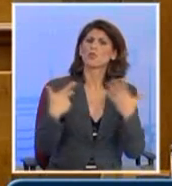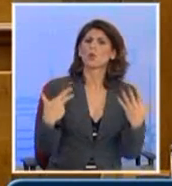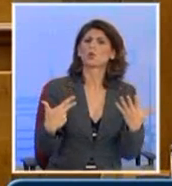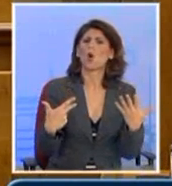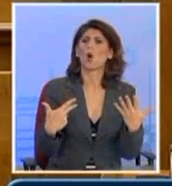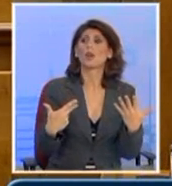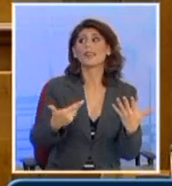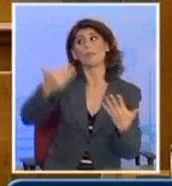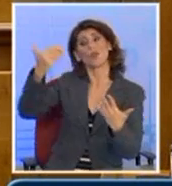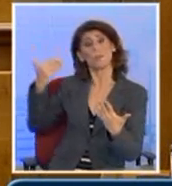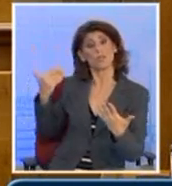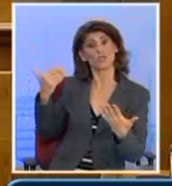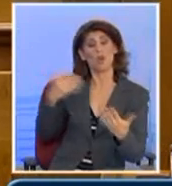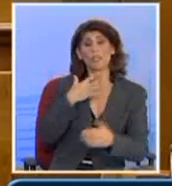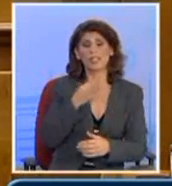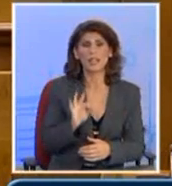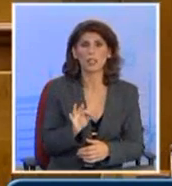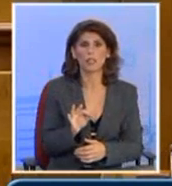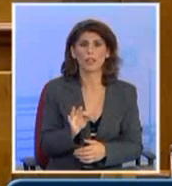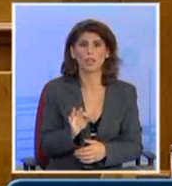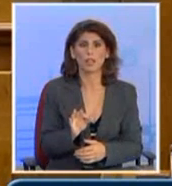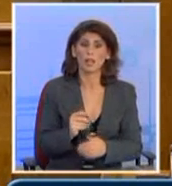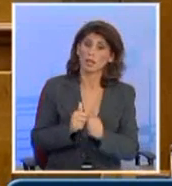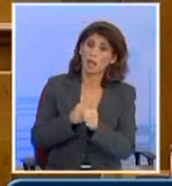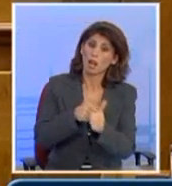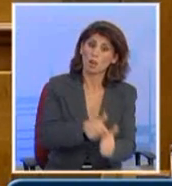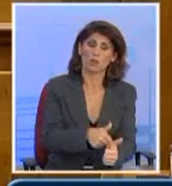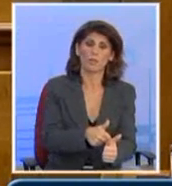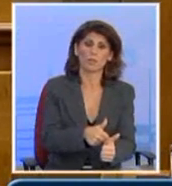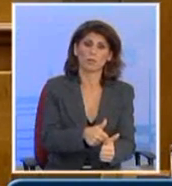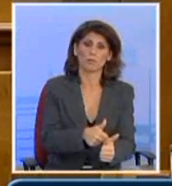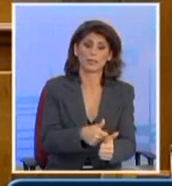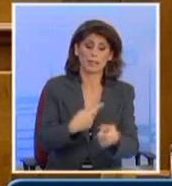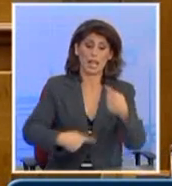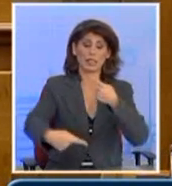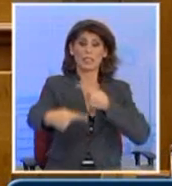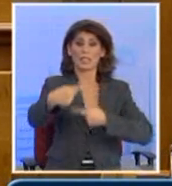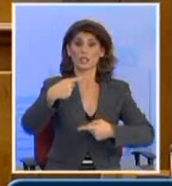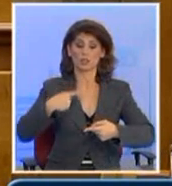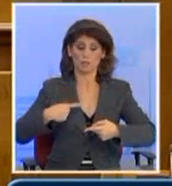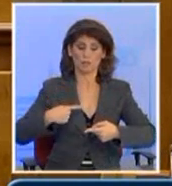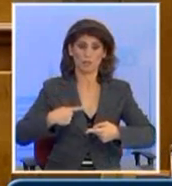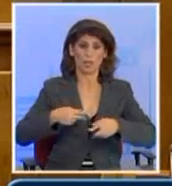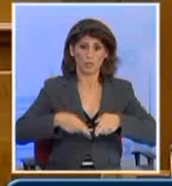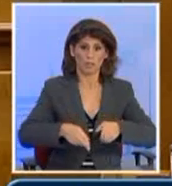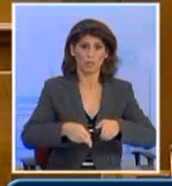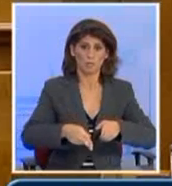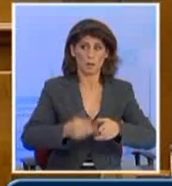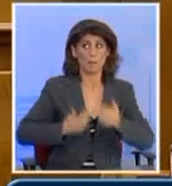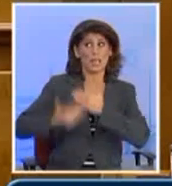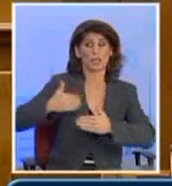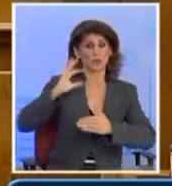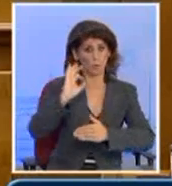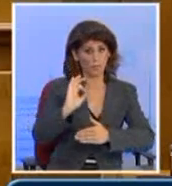2008 και πίσω, δηλαδή να ακολουθήσουμε την αντίστροφη διαδρομή, γυρίζοντας όχι στο μηδέν,